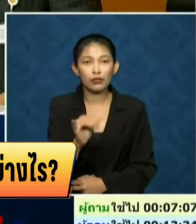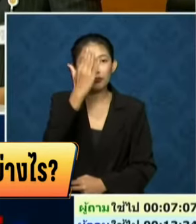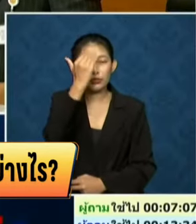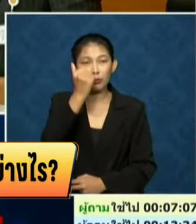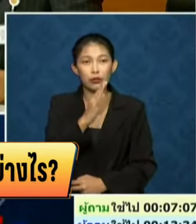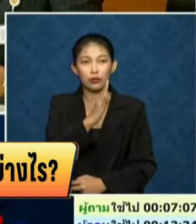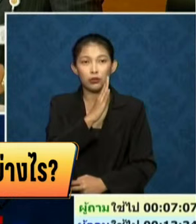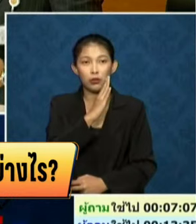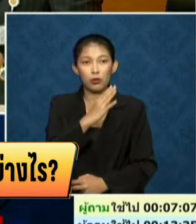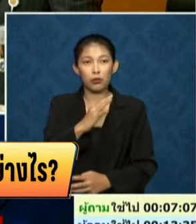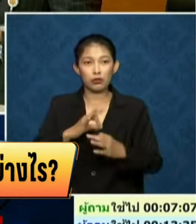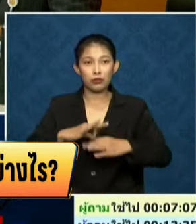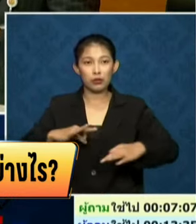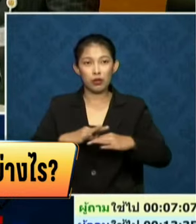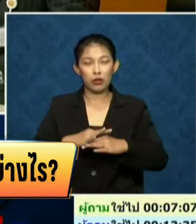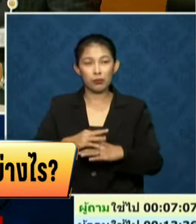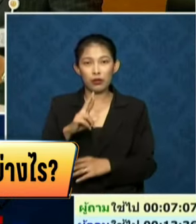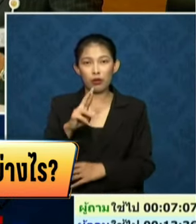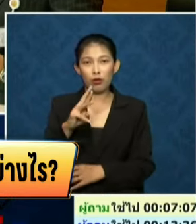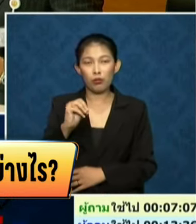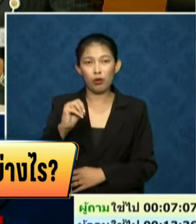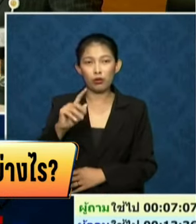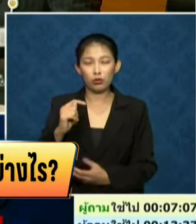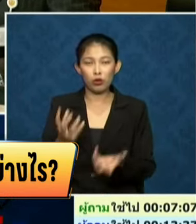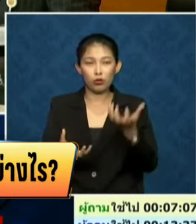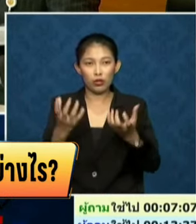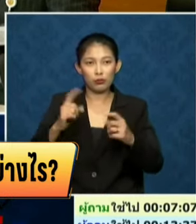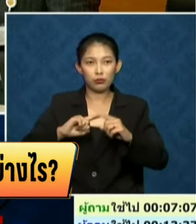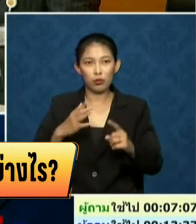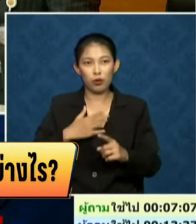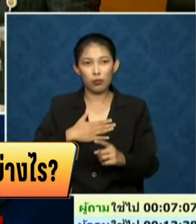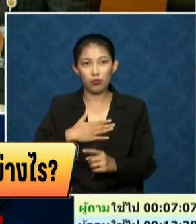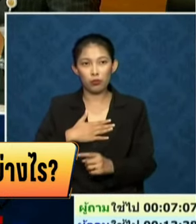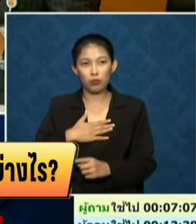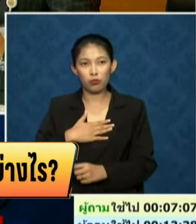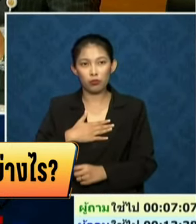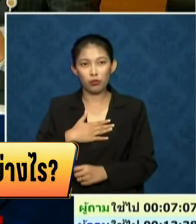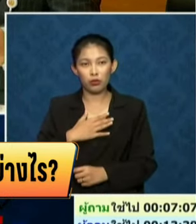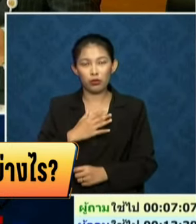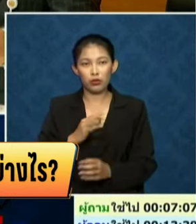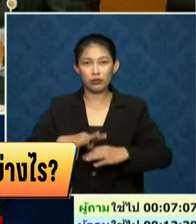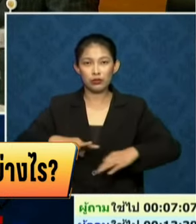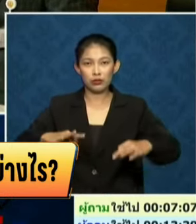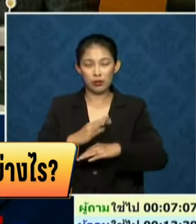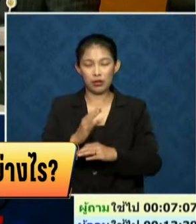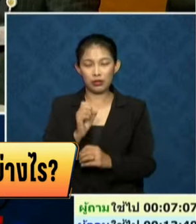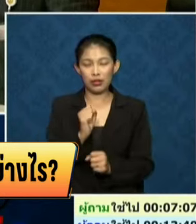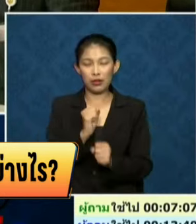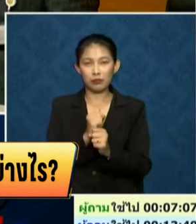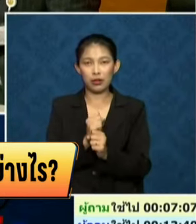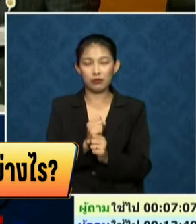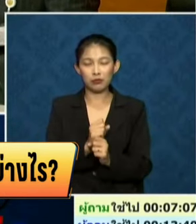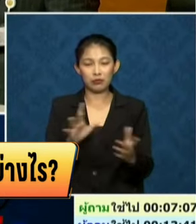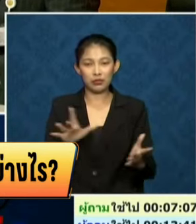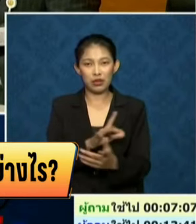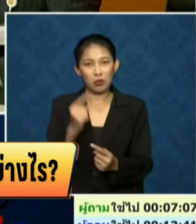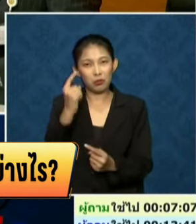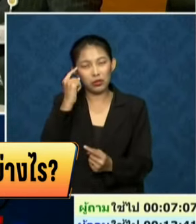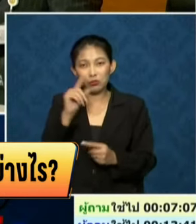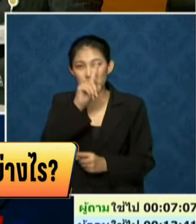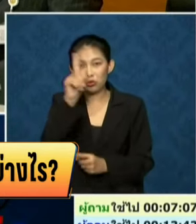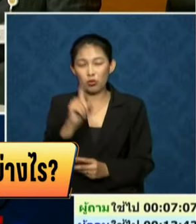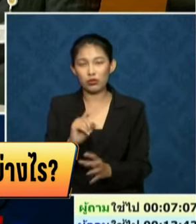เนี่ยไม่ทราบในอดีตแต่ว่าปัจจุบันทำแล้วนะแล้วก็ยกโครงการค่ะยกโครงการเรื่องของโครงการราชทานปันสุขที่ผู้ต้องขังทั้งประเทศ